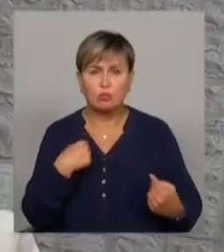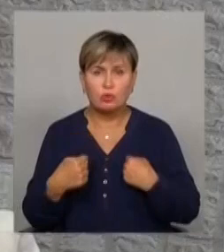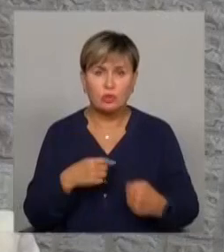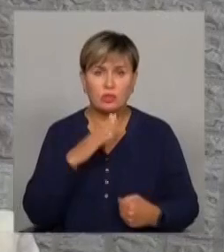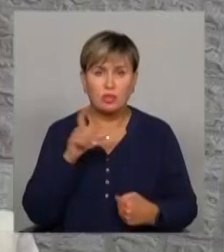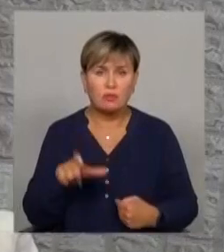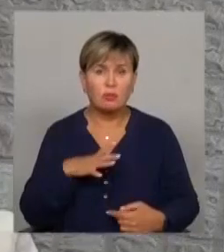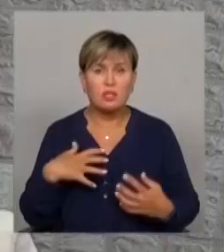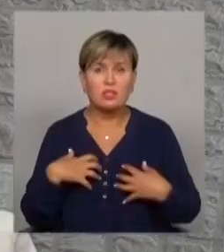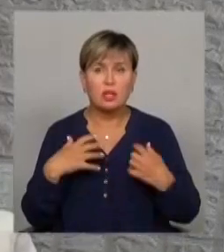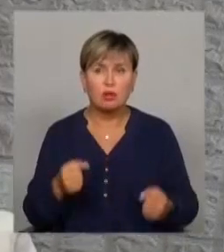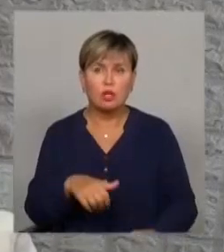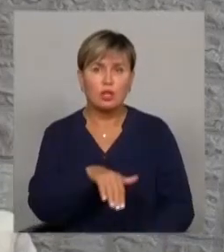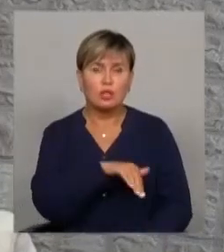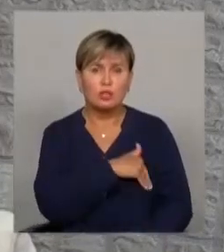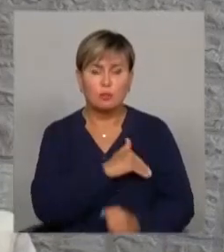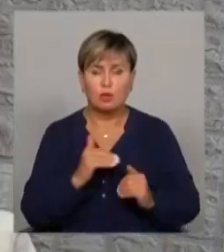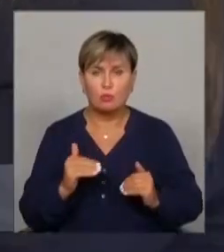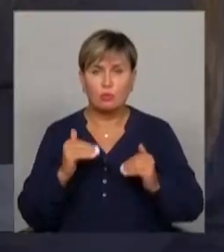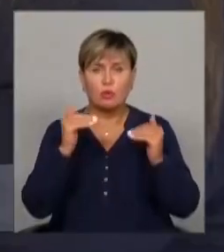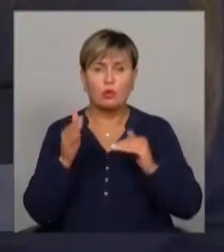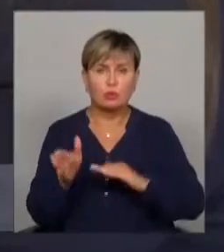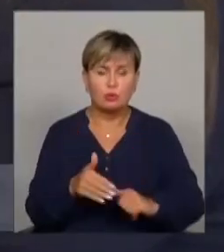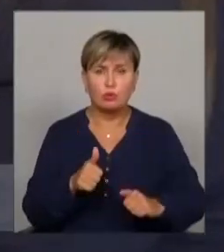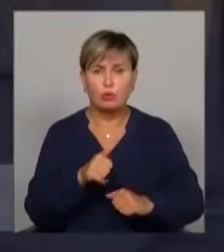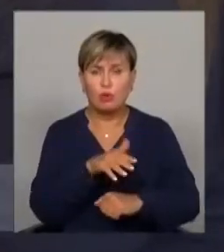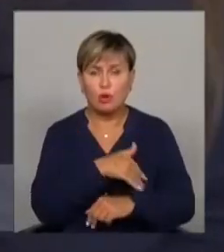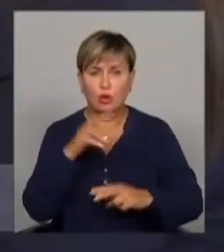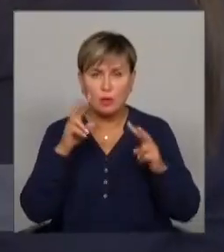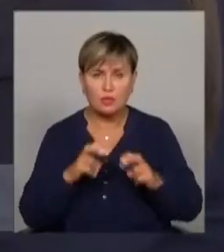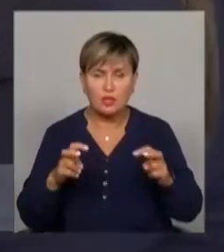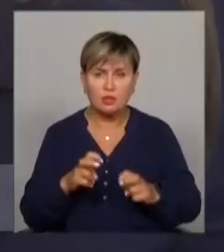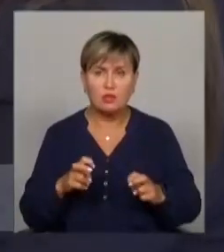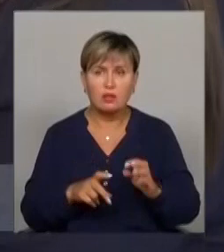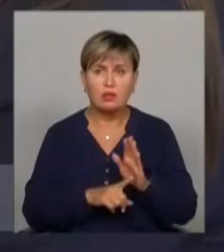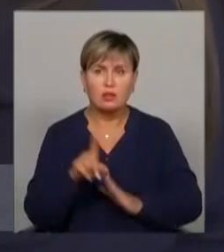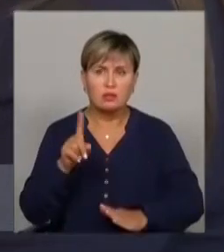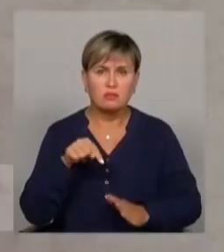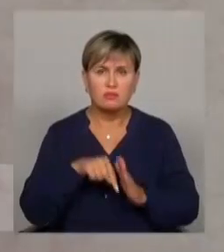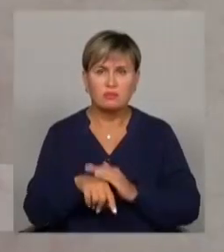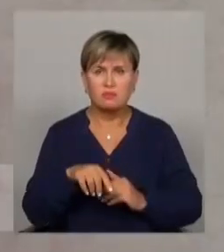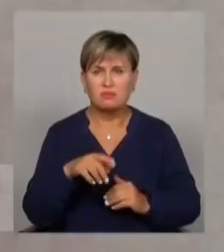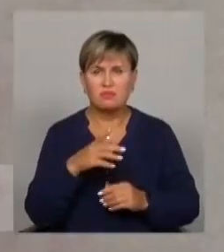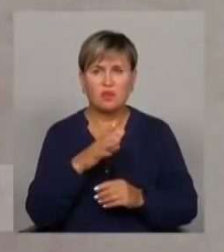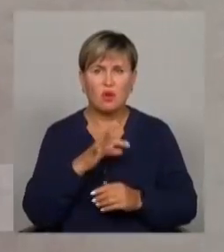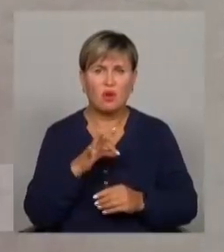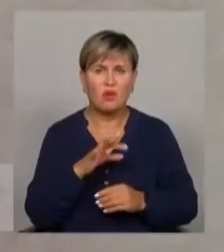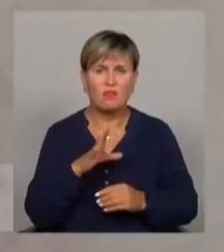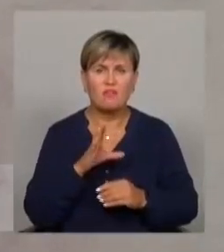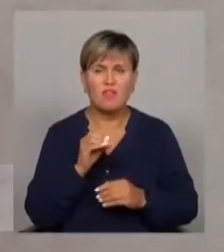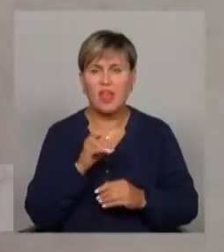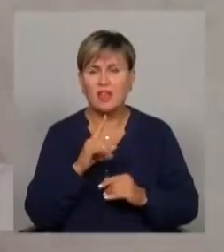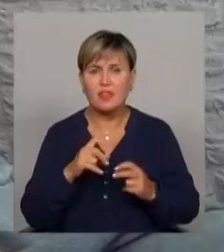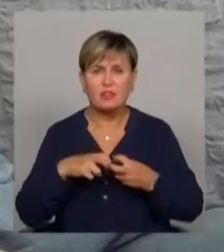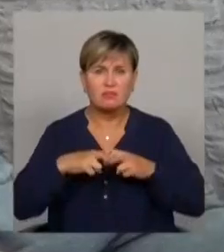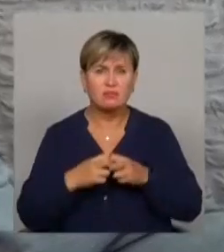здоровой девочки поднялась температура. После долгих обследований врачи поставили диагноз – периферический артериовенозный порог развития, или